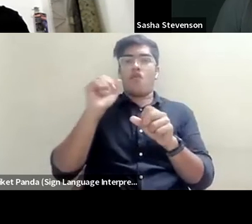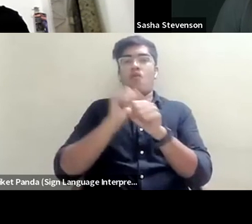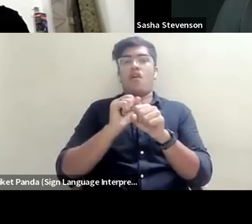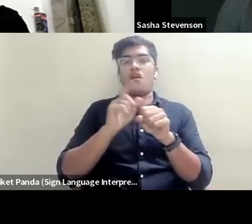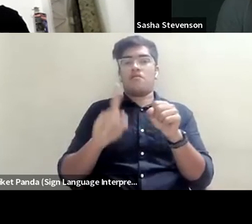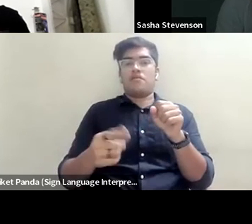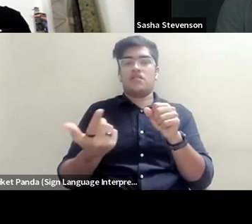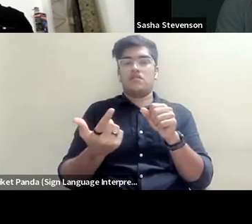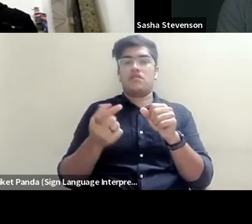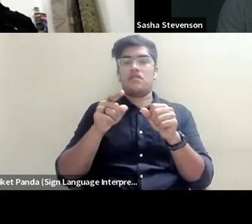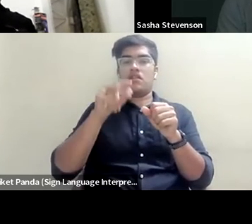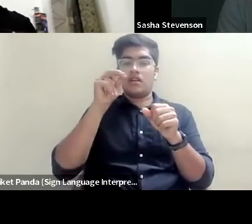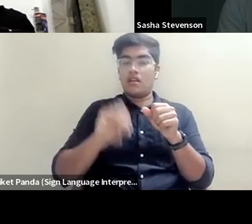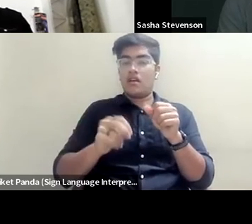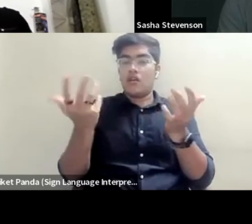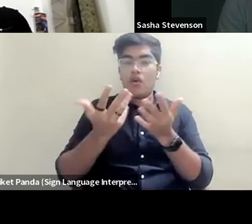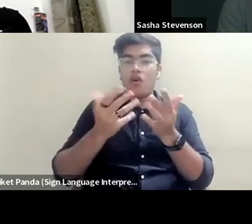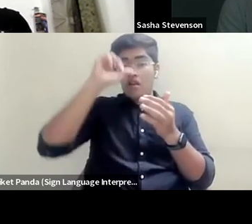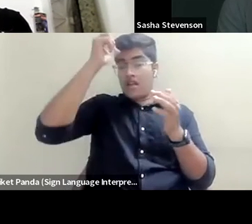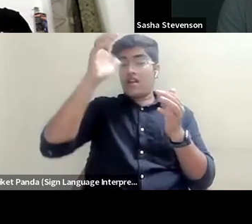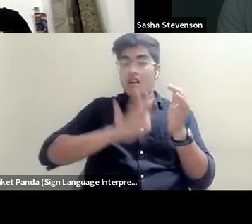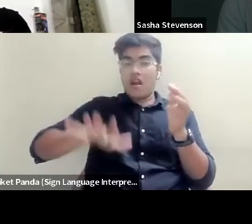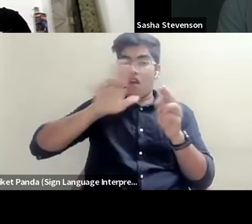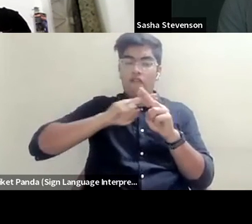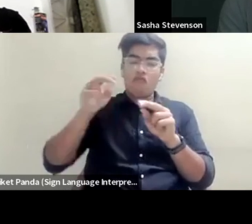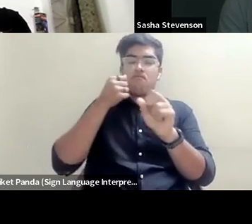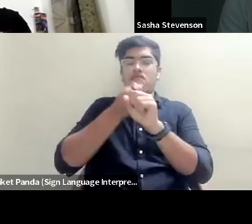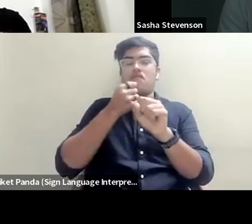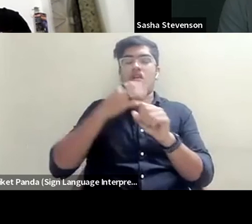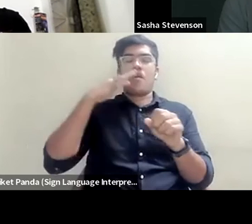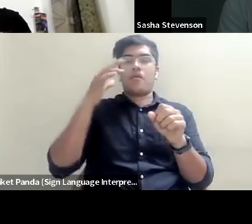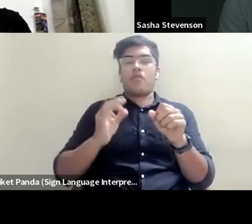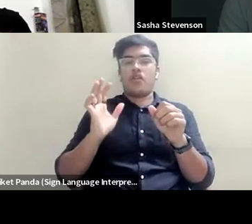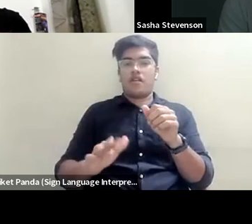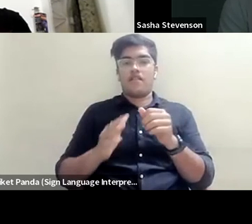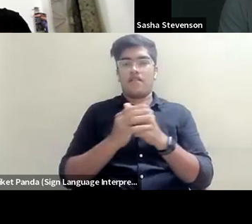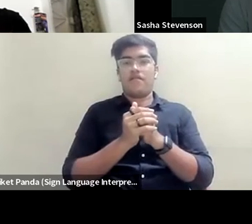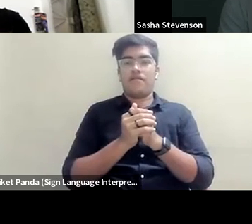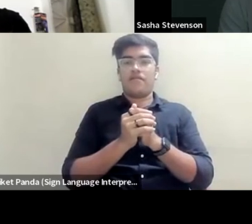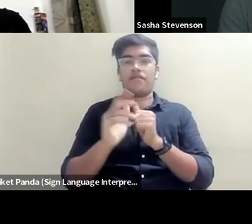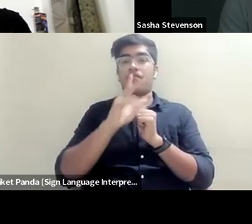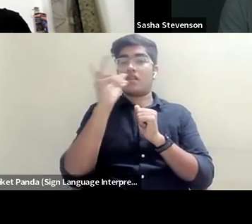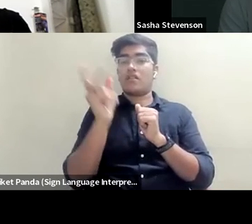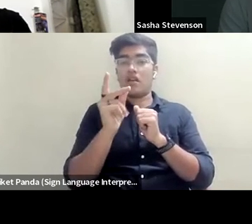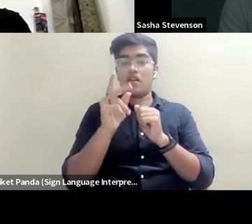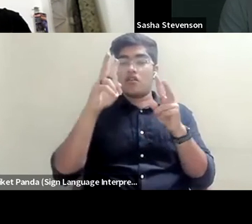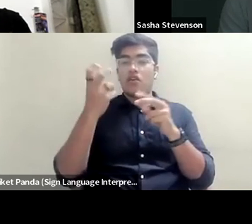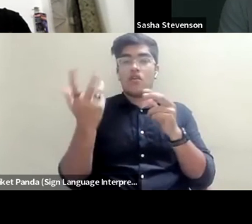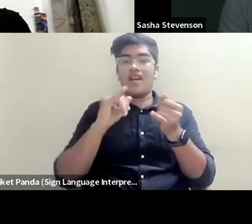लिए तो एक ऑल इंडिया बहुत बड़ा स्ट्रगल जरूरी है. दूसरी चीज है कि ये कास्ट का जो फॉर्म